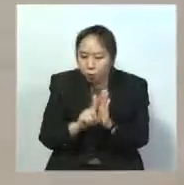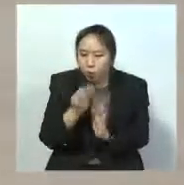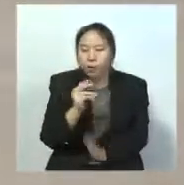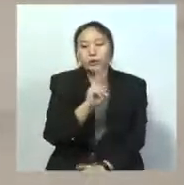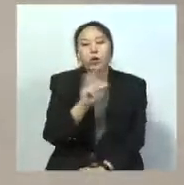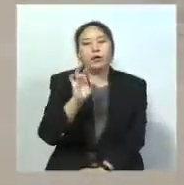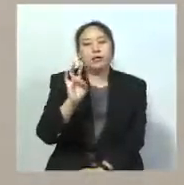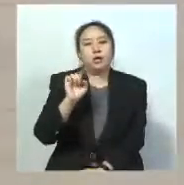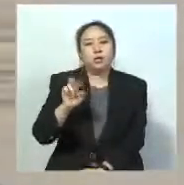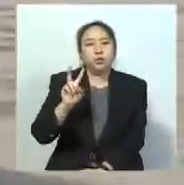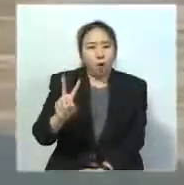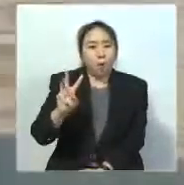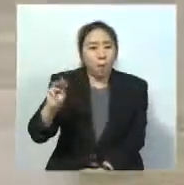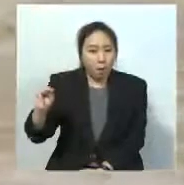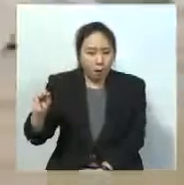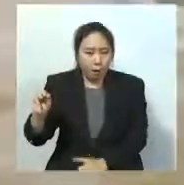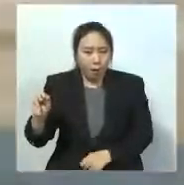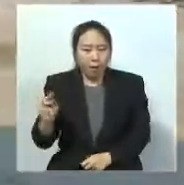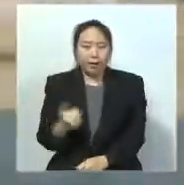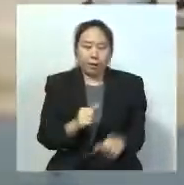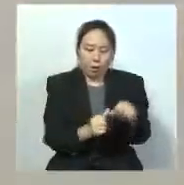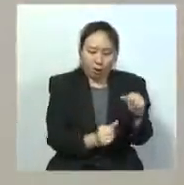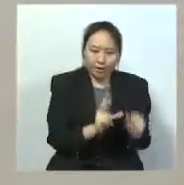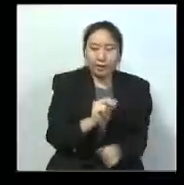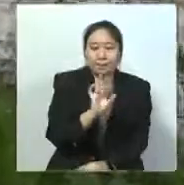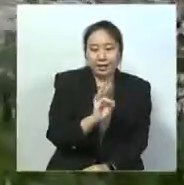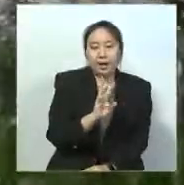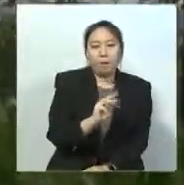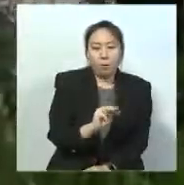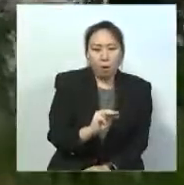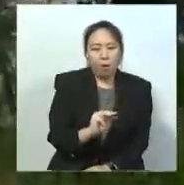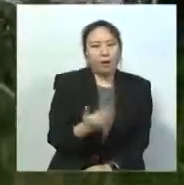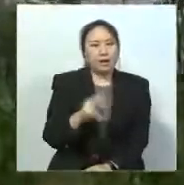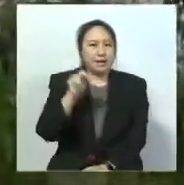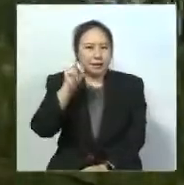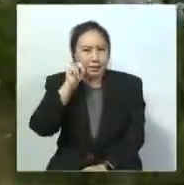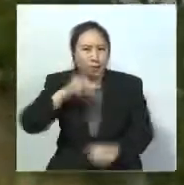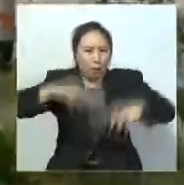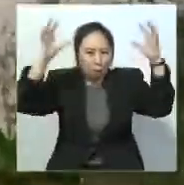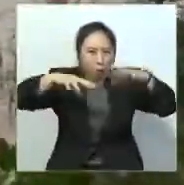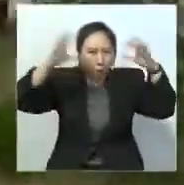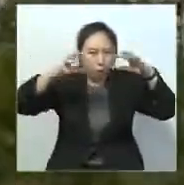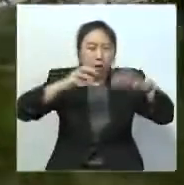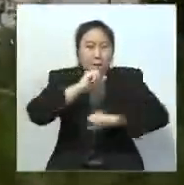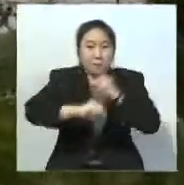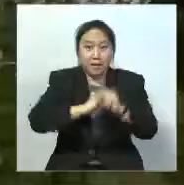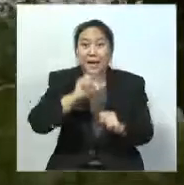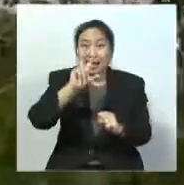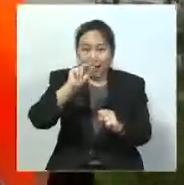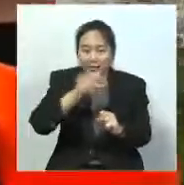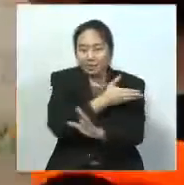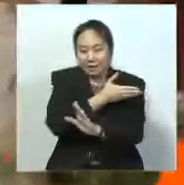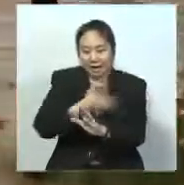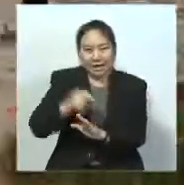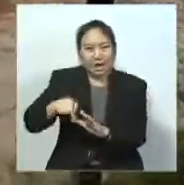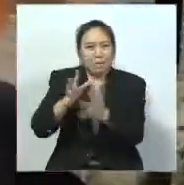ะคะที่บ้านในล็อกวัดได้137มิลลิเมตรถือว่าเป็นปริมาณน้ำฝนที่สูงที่สุดในรอบ30ปีนะคะส